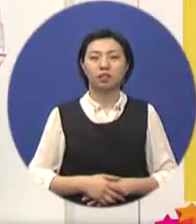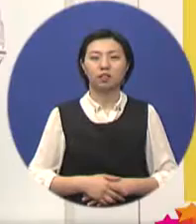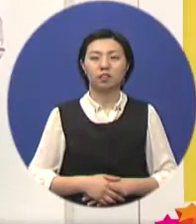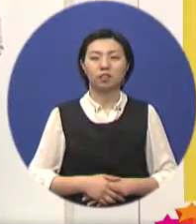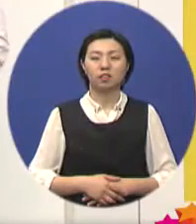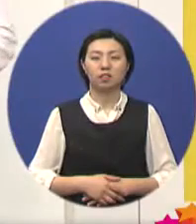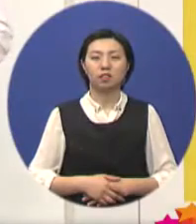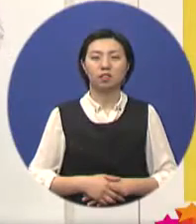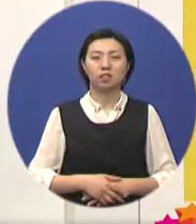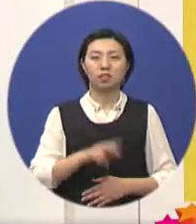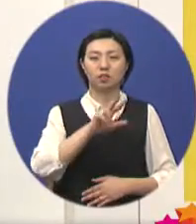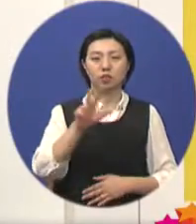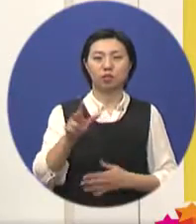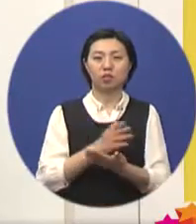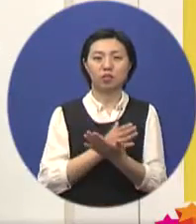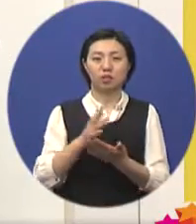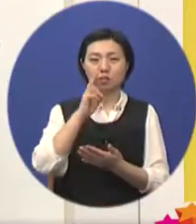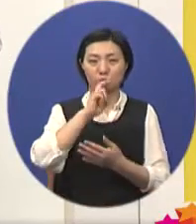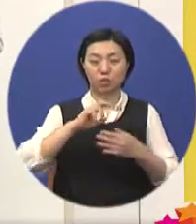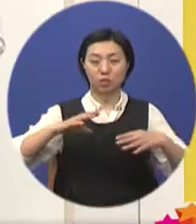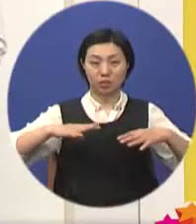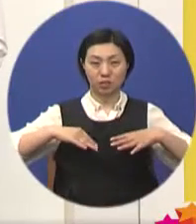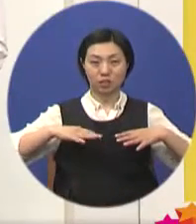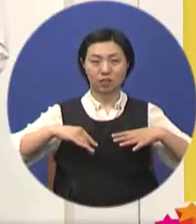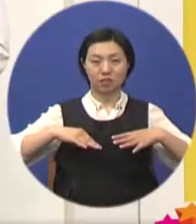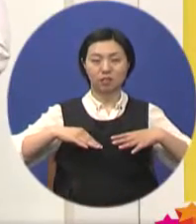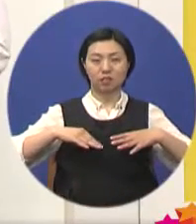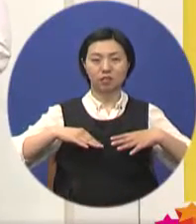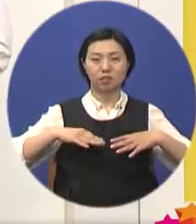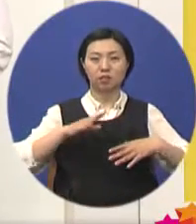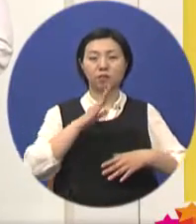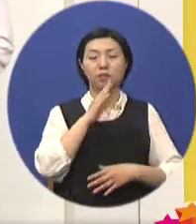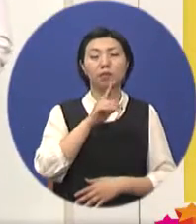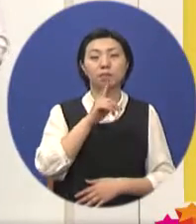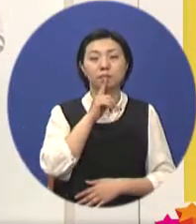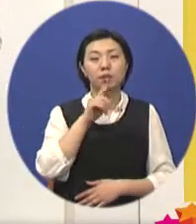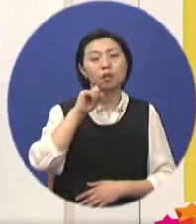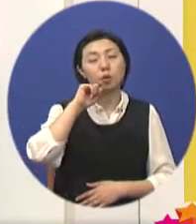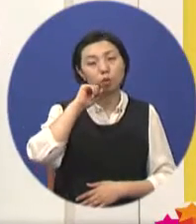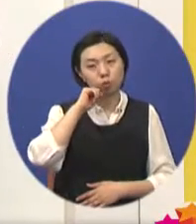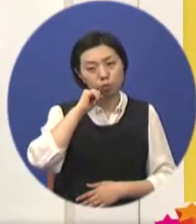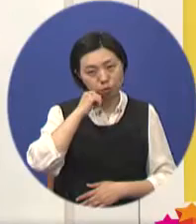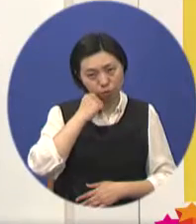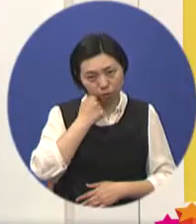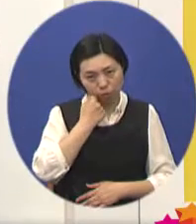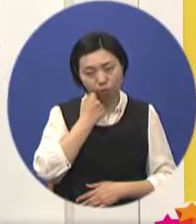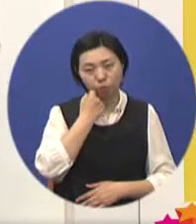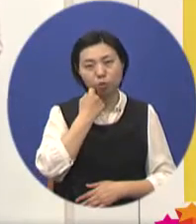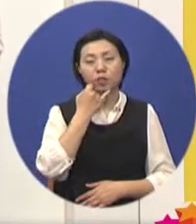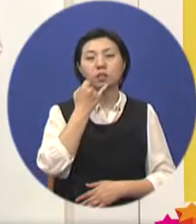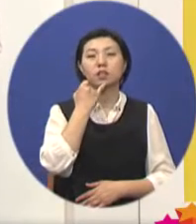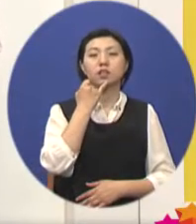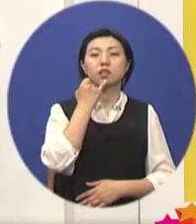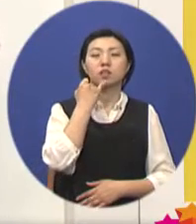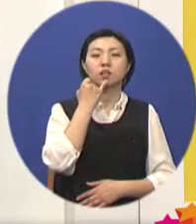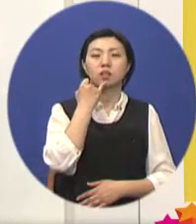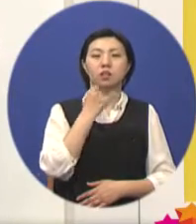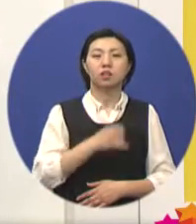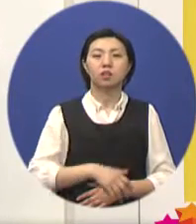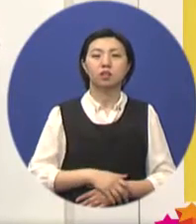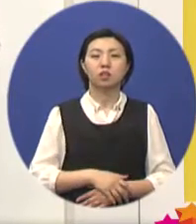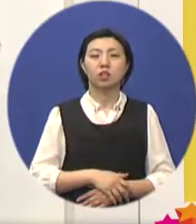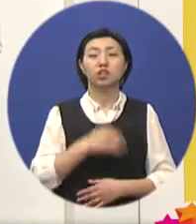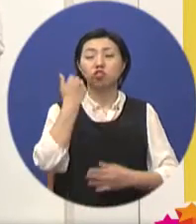아네 전국 나눔 노래자랑은 이렇게 말씀이 조금 어둔하셔도 좋고요. 그럼요.